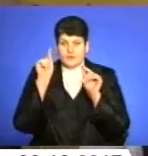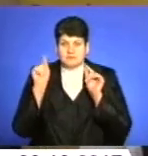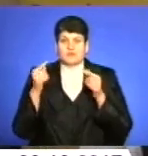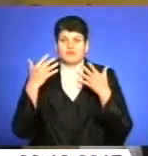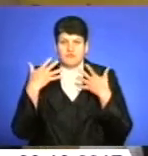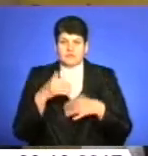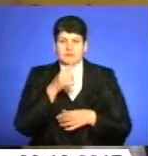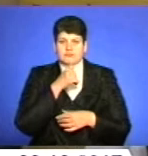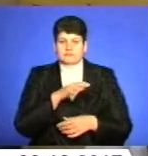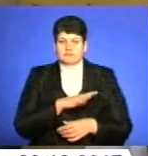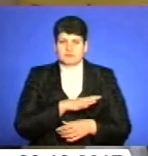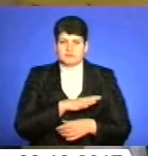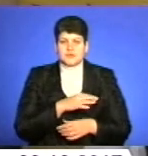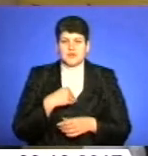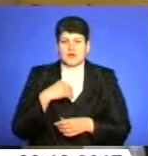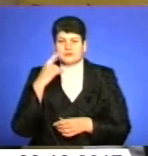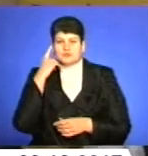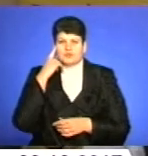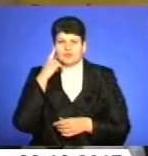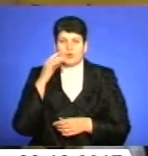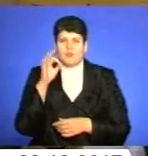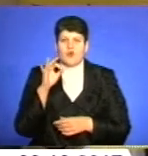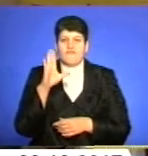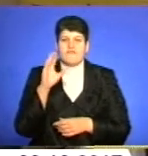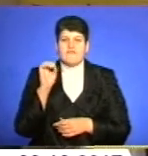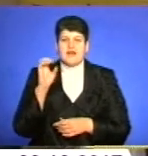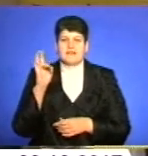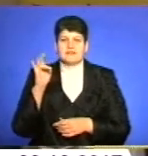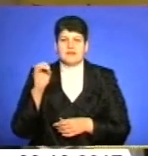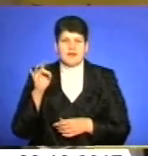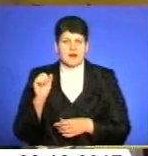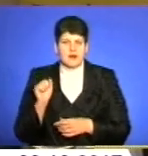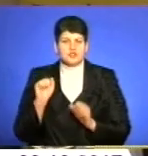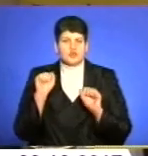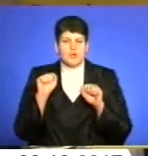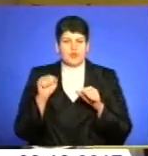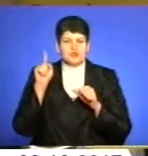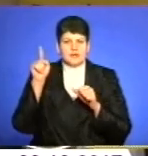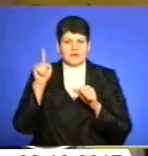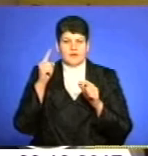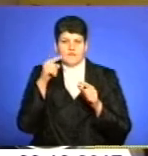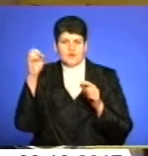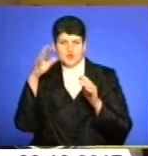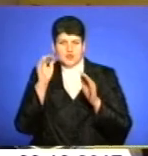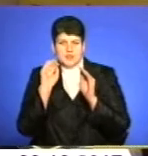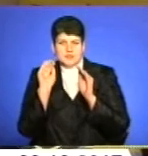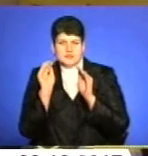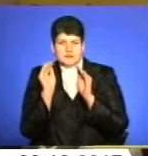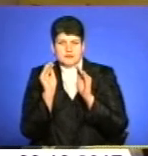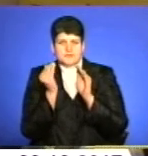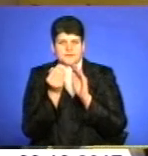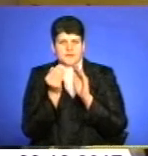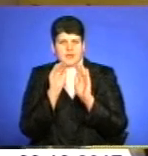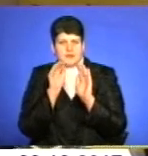новий телескоп. Я ще так думаю, щось так про Венеру. Чи можна туди багато, ну так, від сонця її так поставити, відбити, так